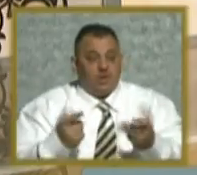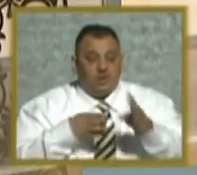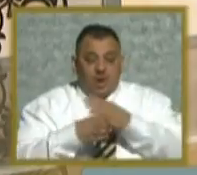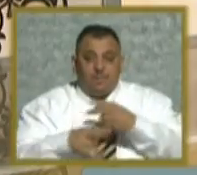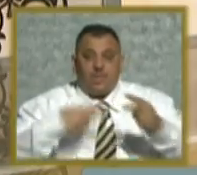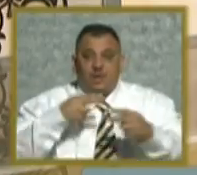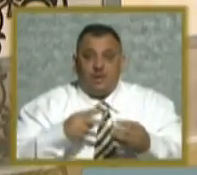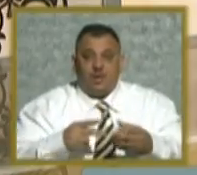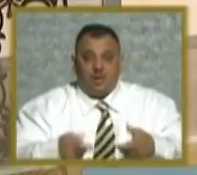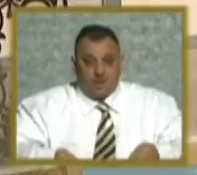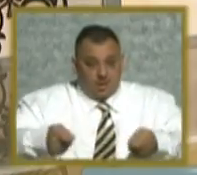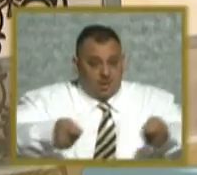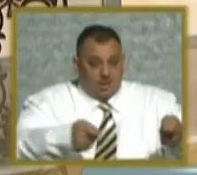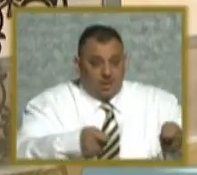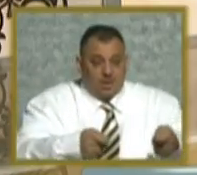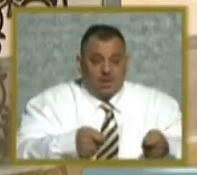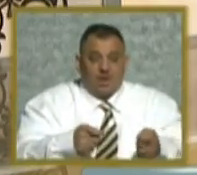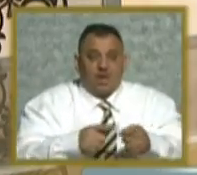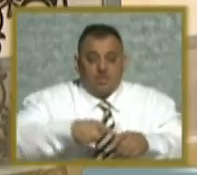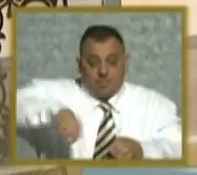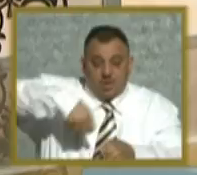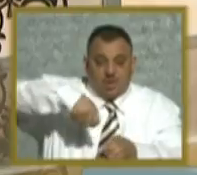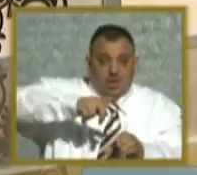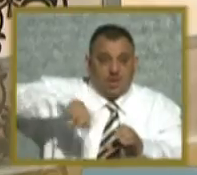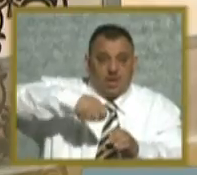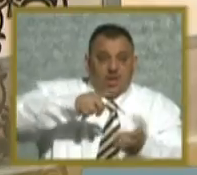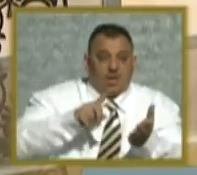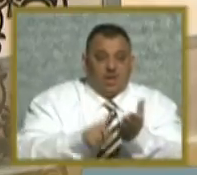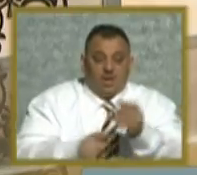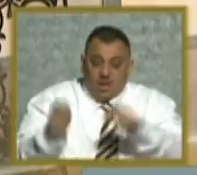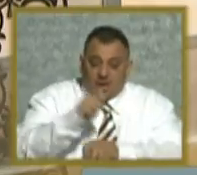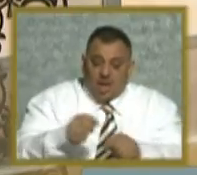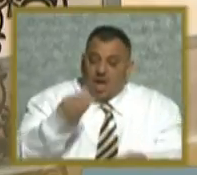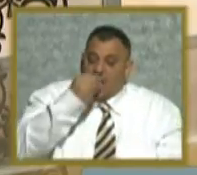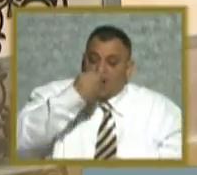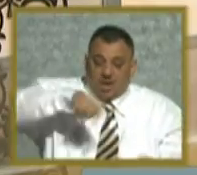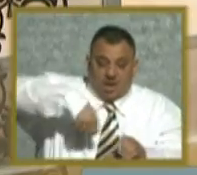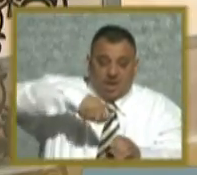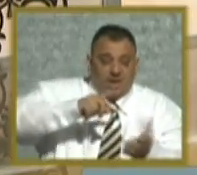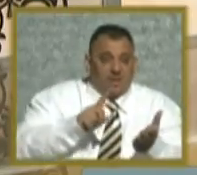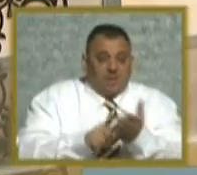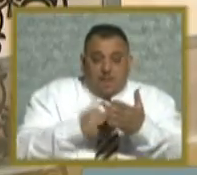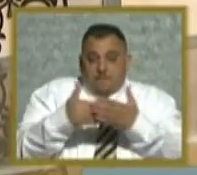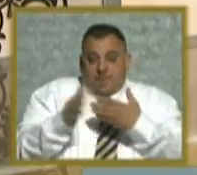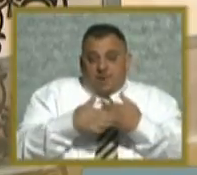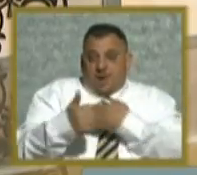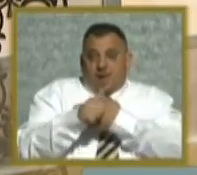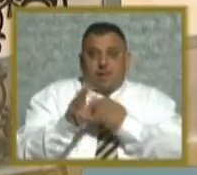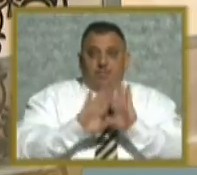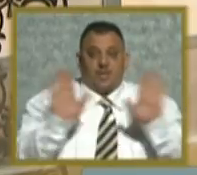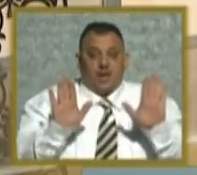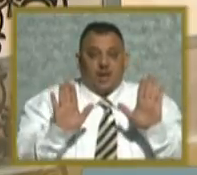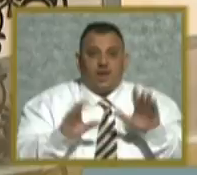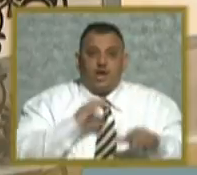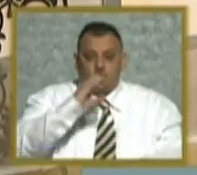نعم. توزع البيرة؟ بالمطبخ. إحنا راح نسوي أكل بالمطبخ، يعني ما دخلنا بالمشروبات.